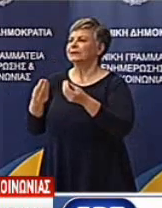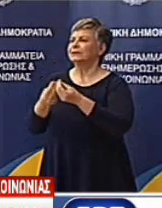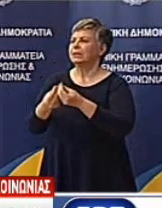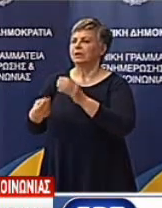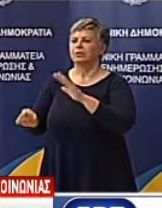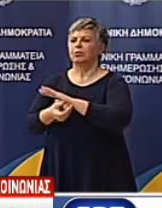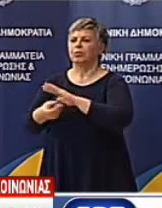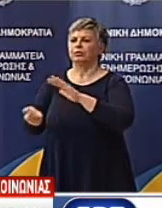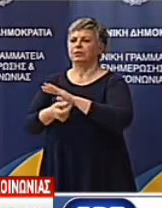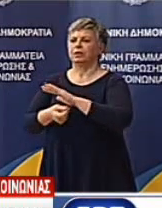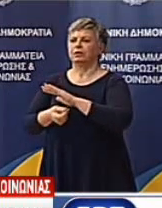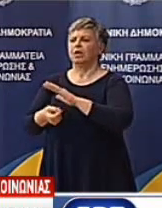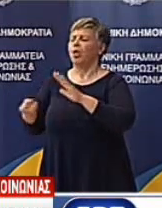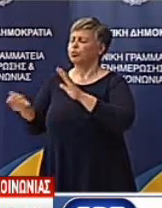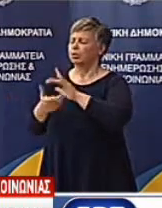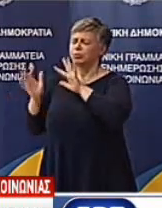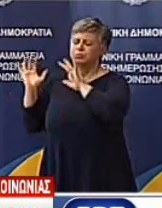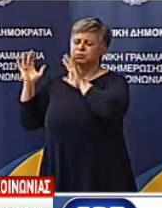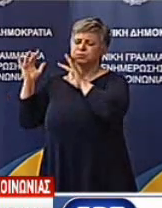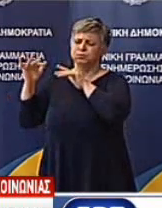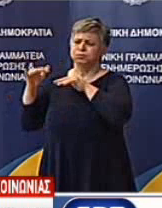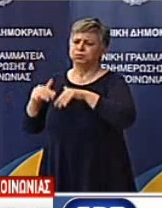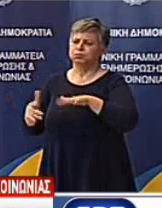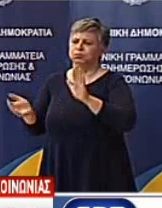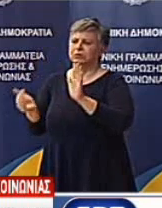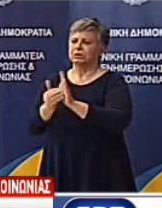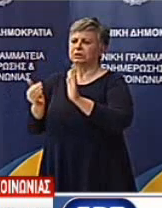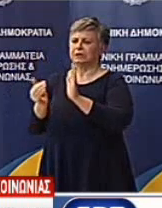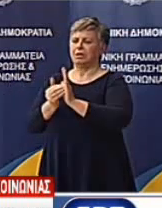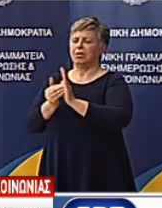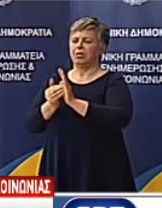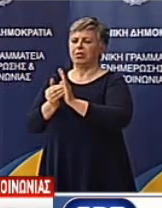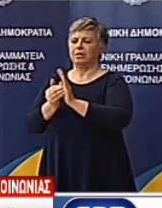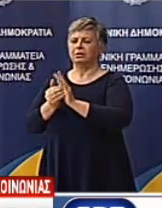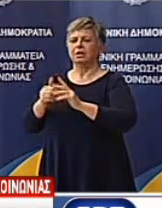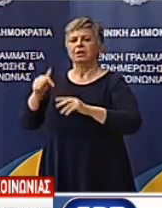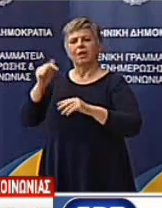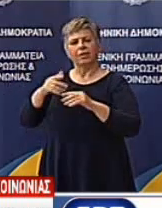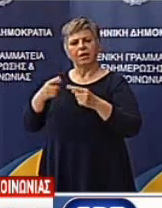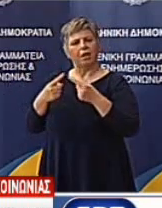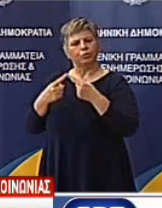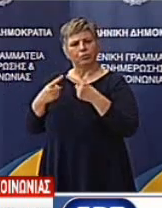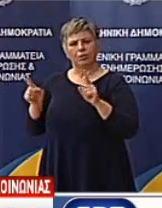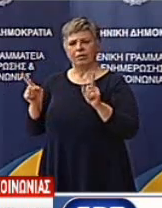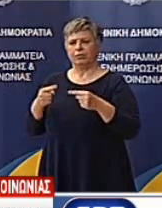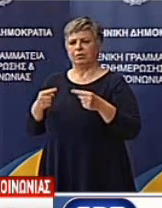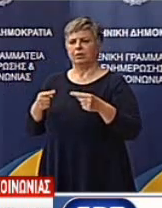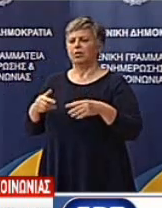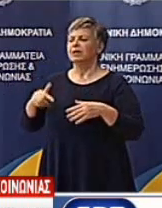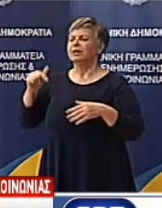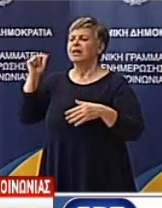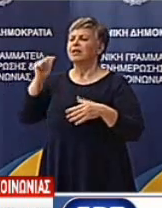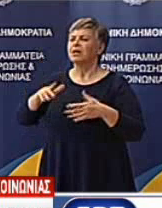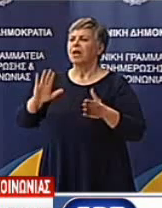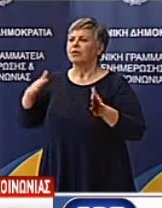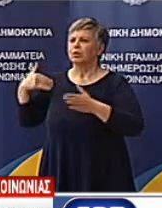προσφυγικών κυμάτων, το οποίο όπως γνωρίζουμε όλοι είναι πρωτόγνωρα μετά από τις πολεμικές περιόδους που έχει περάσει η